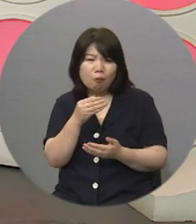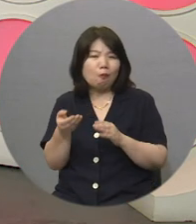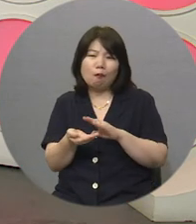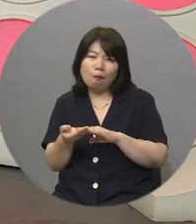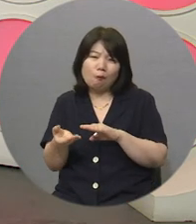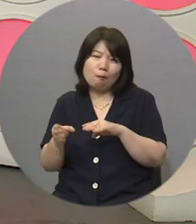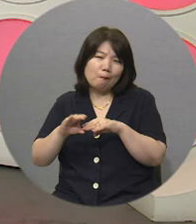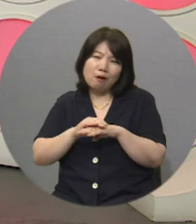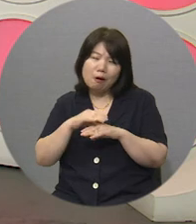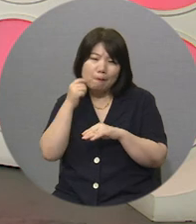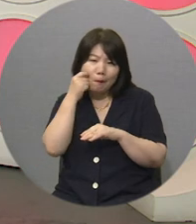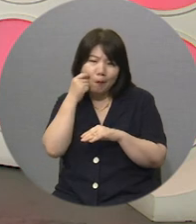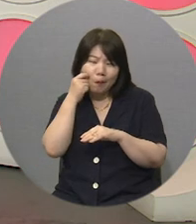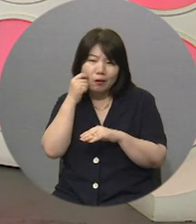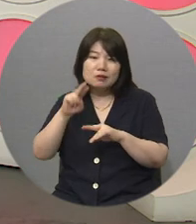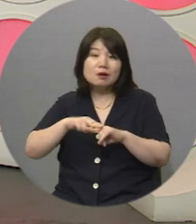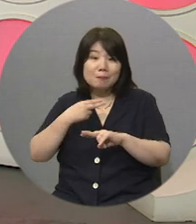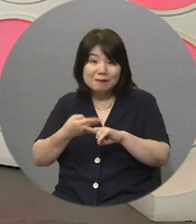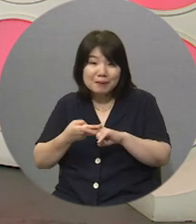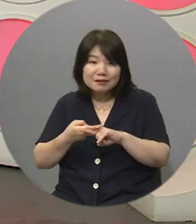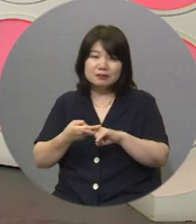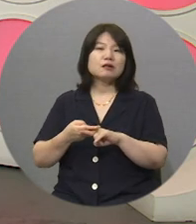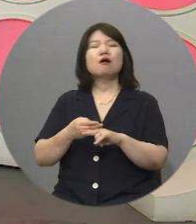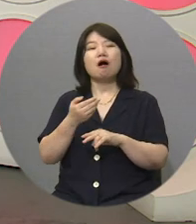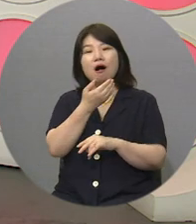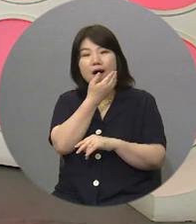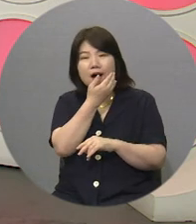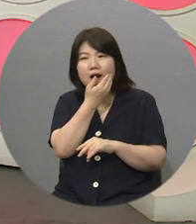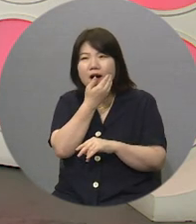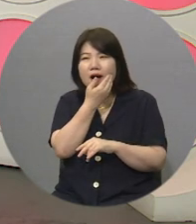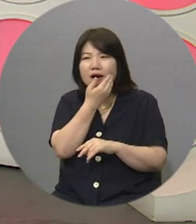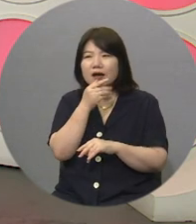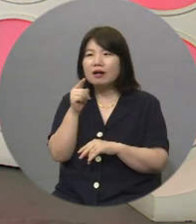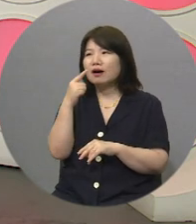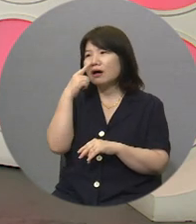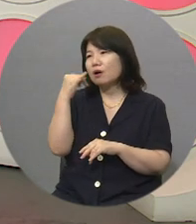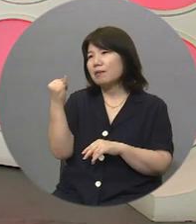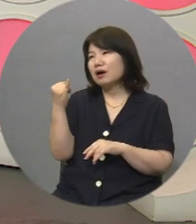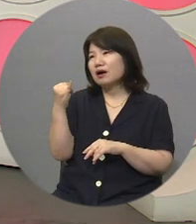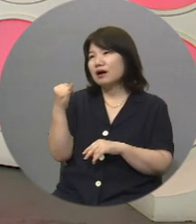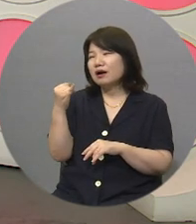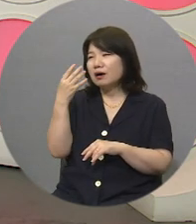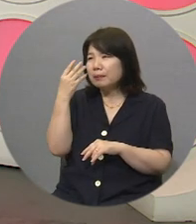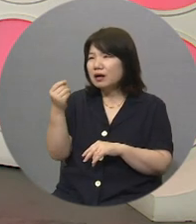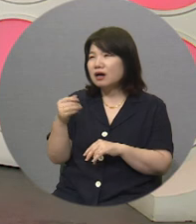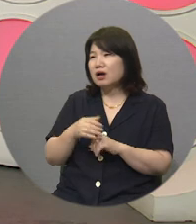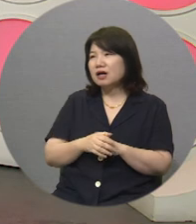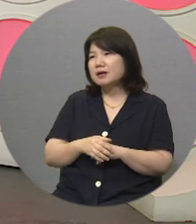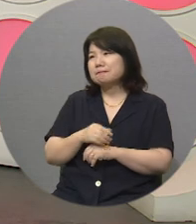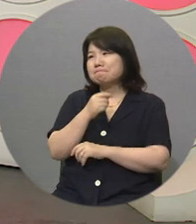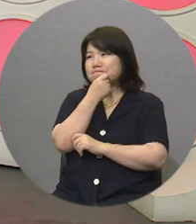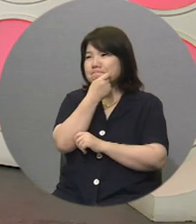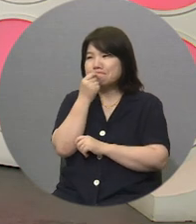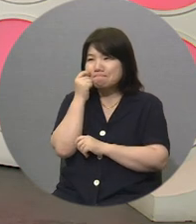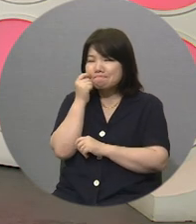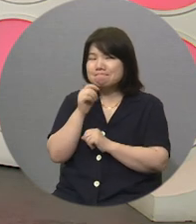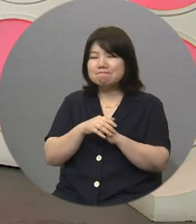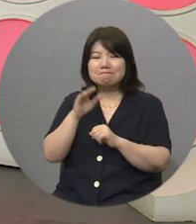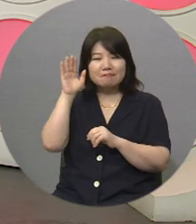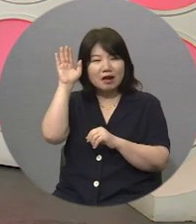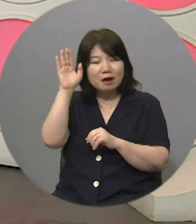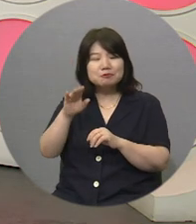신니? 선물 받은 양말을 아끼는 엄마의 모습을 보고 저는 입을 꾹 다문 채